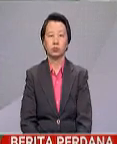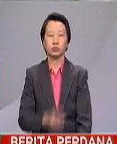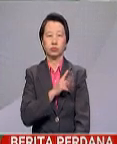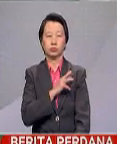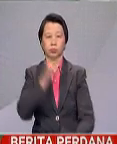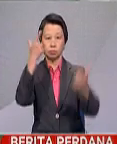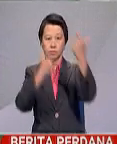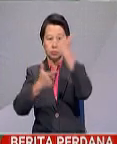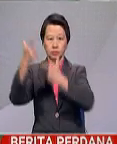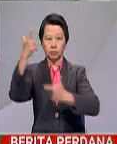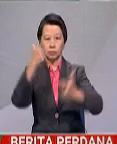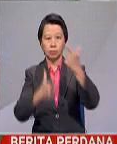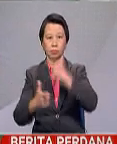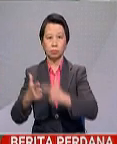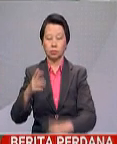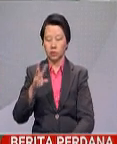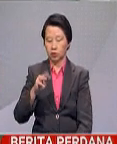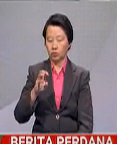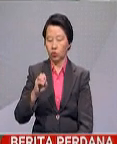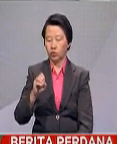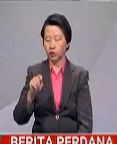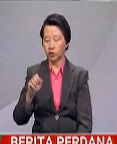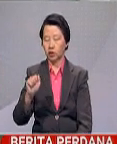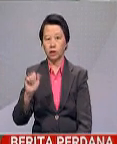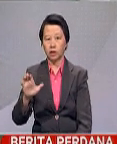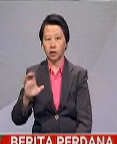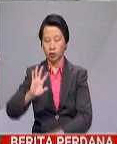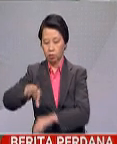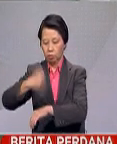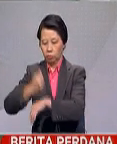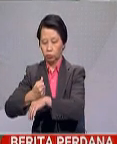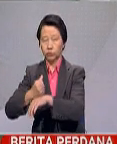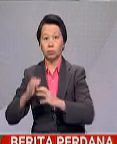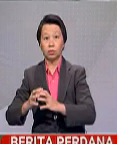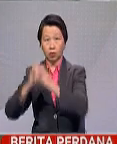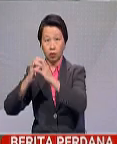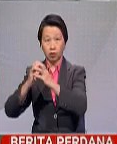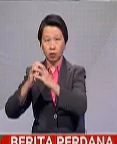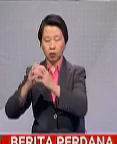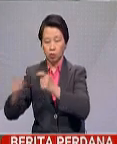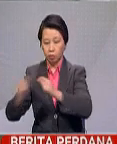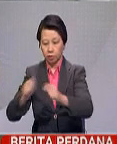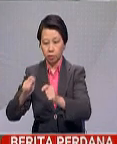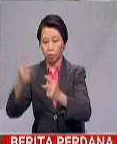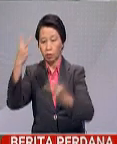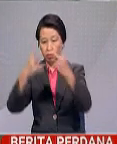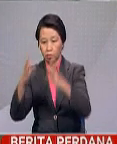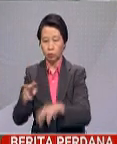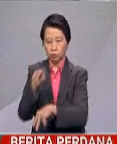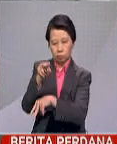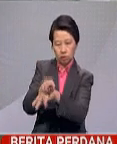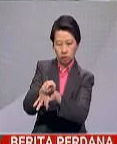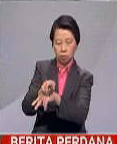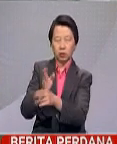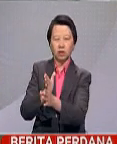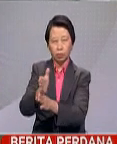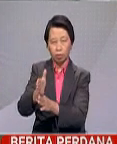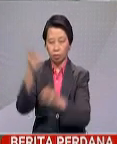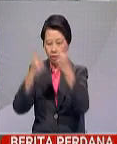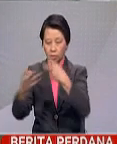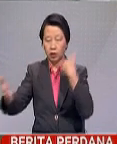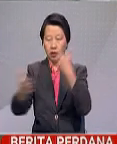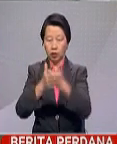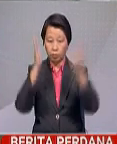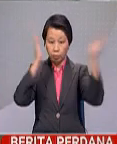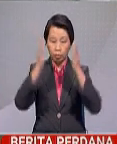Kementerian Pelancongan Seni dan Budaya MOTEC akan menubuhkan sebuah jawatankuasa bertindak pemulihan pelancongan bagi memantau sektor pelancongan sehingga